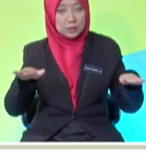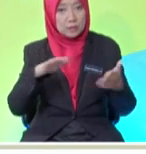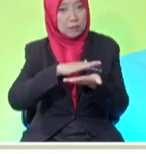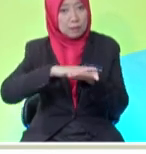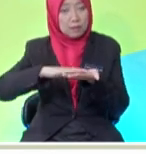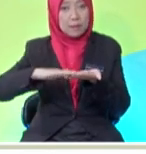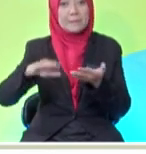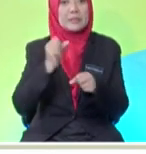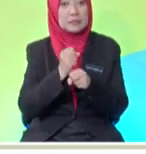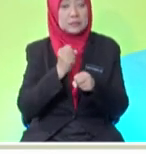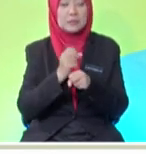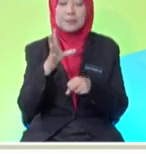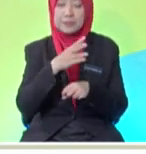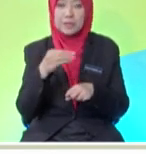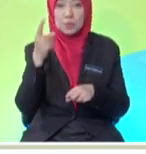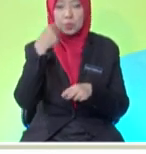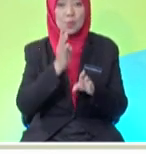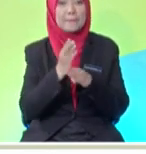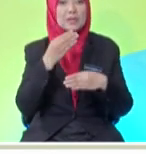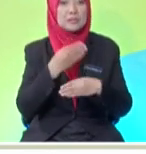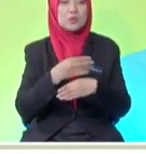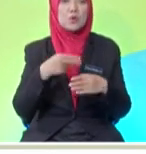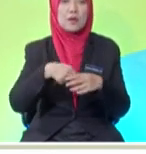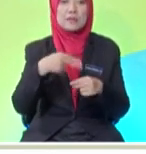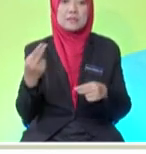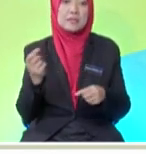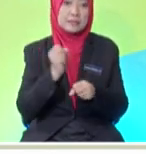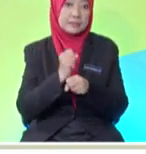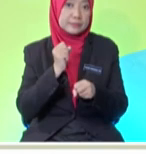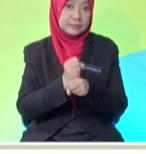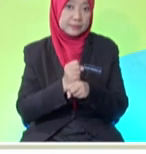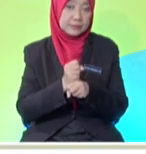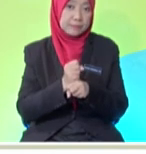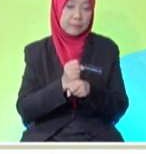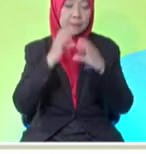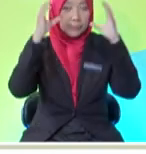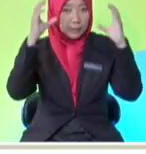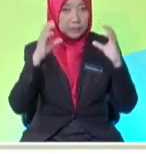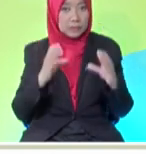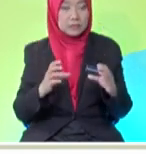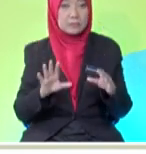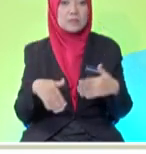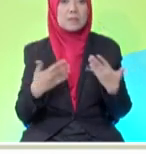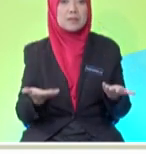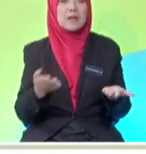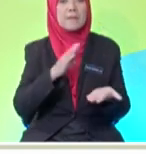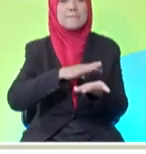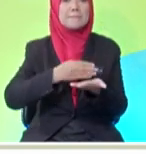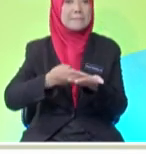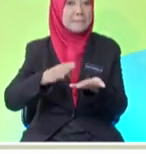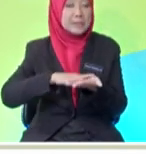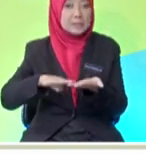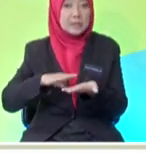Itu ianya juga boleh digunakan bagi membentuk hasil kerja kaidah penyelenggaraan dia yaitu dengan membersihkan permukaan